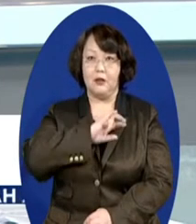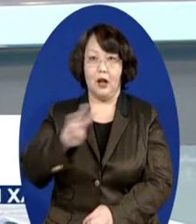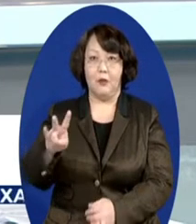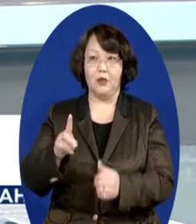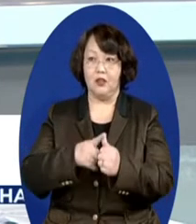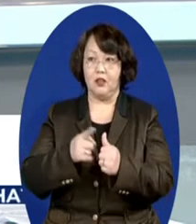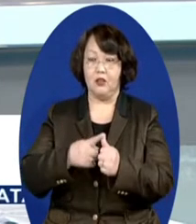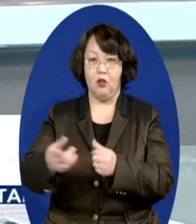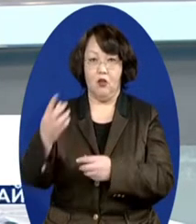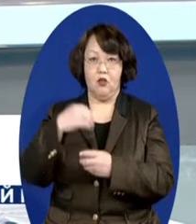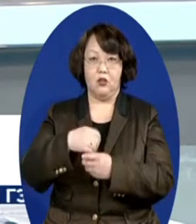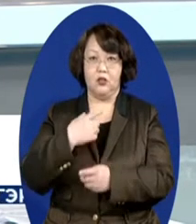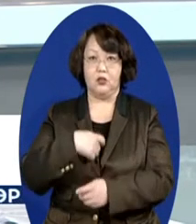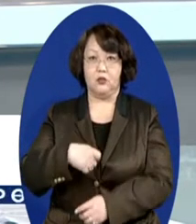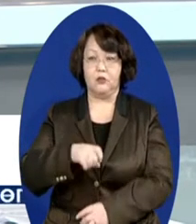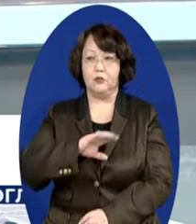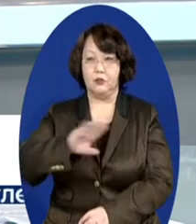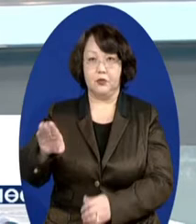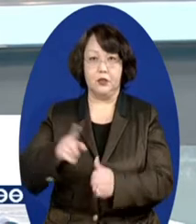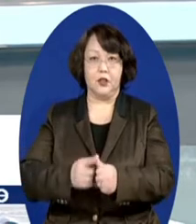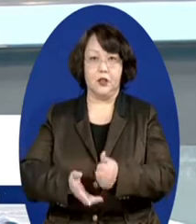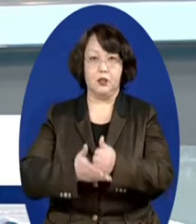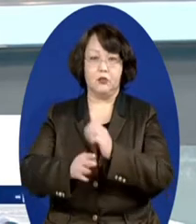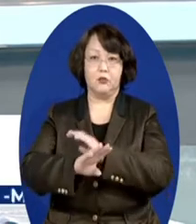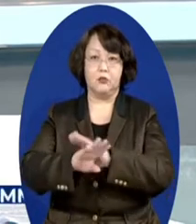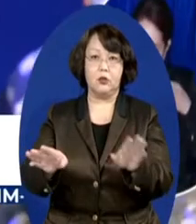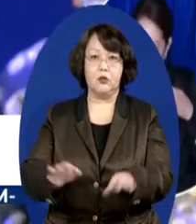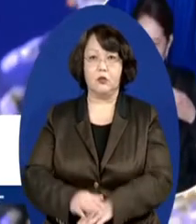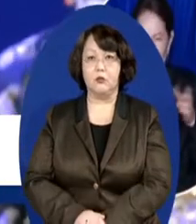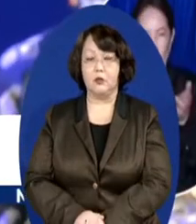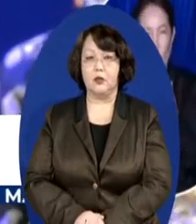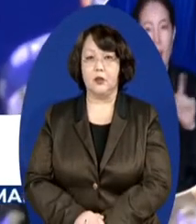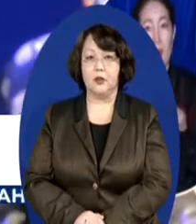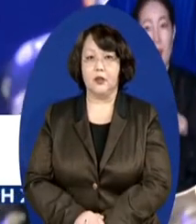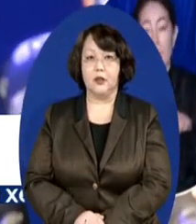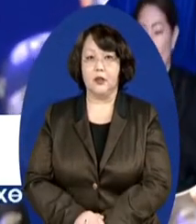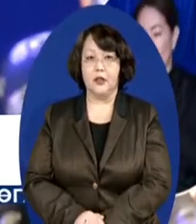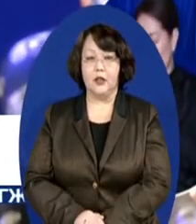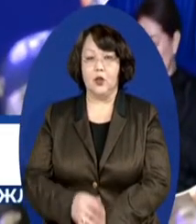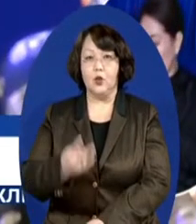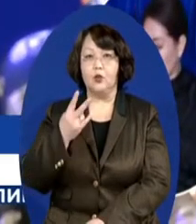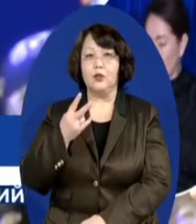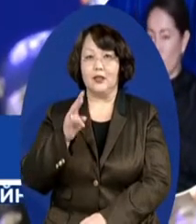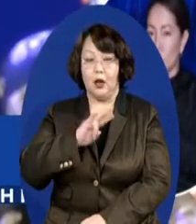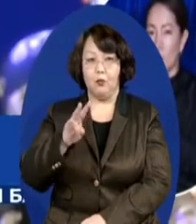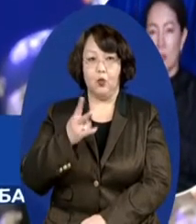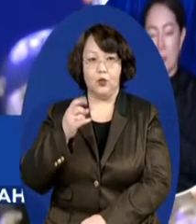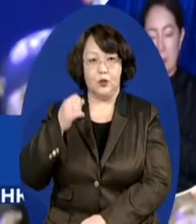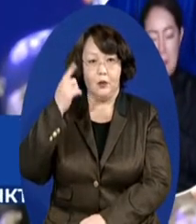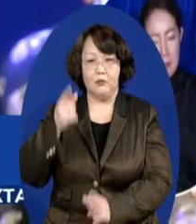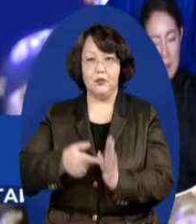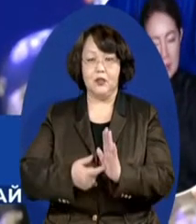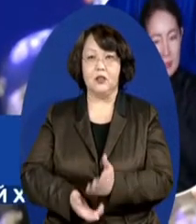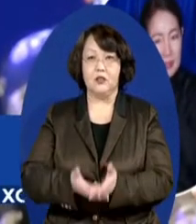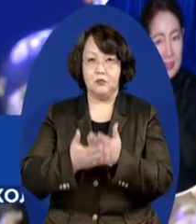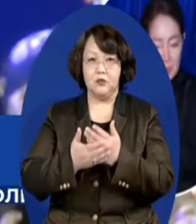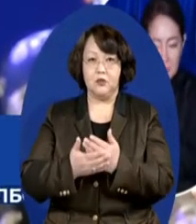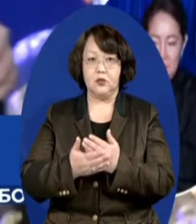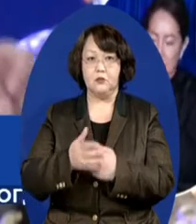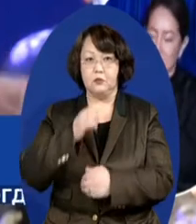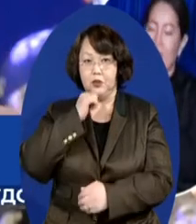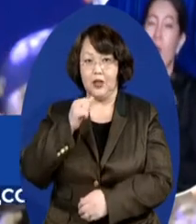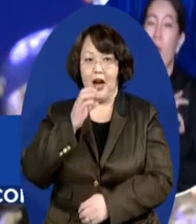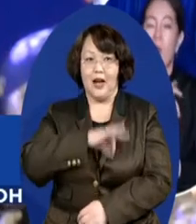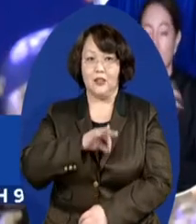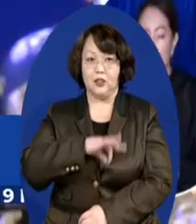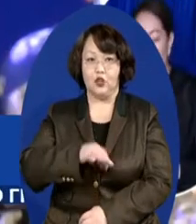өмнөөс нэр дэвшэхгүй гэдгийг намын зүгээс мэдээллээ. Өдрийн намуудад үзэл баримтлалыг дэмжиж илсэх бус